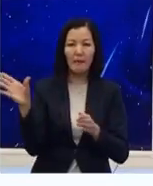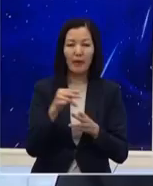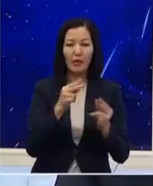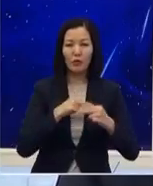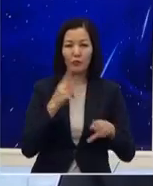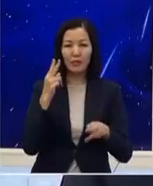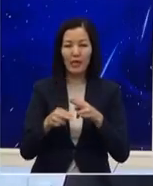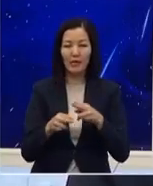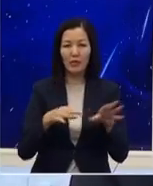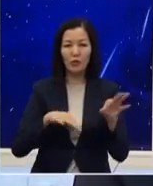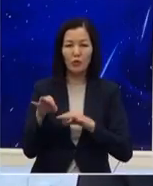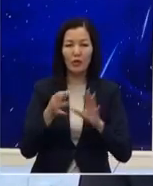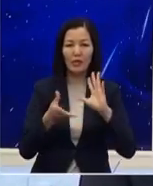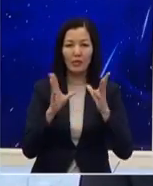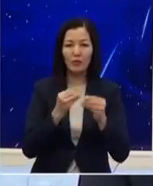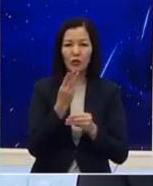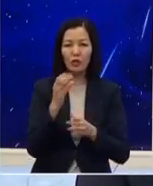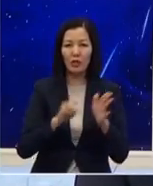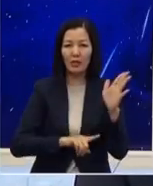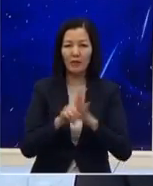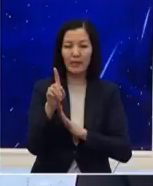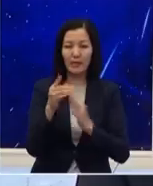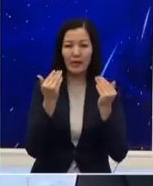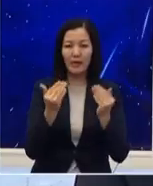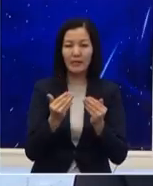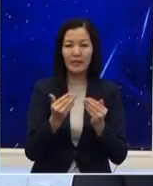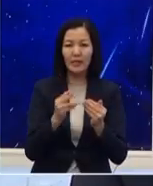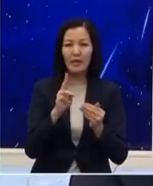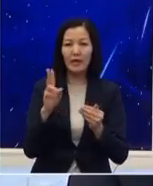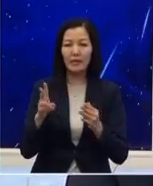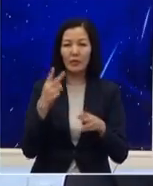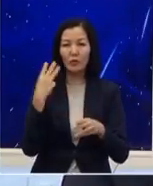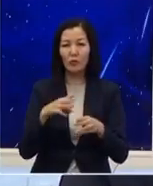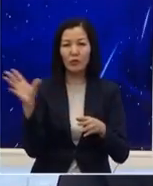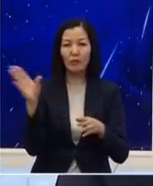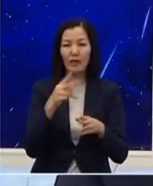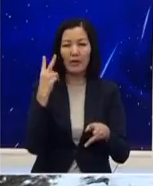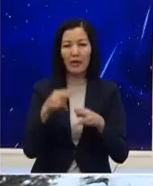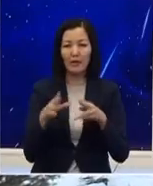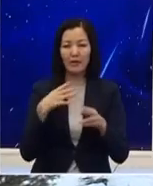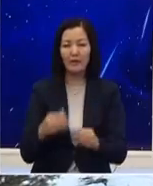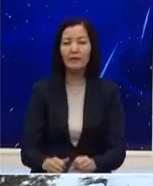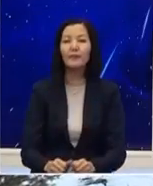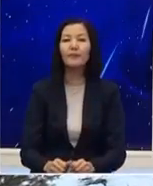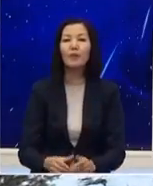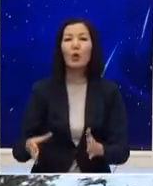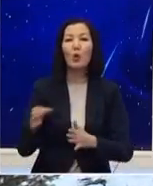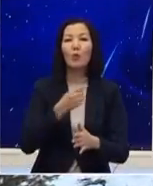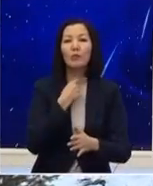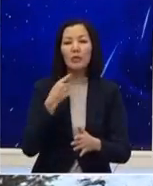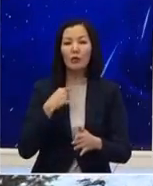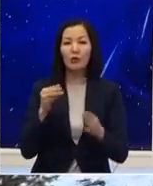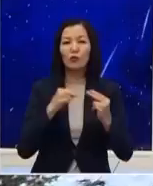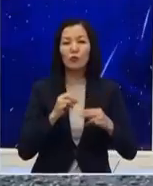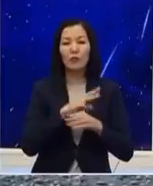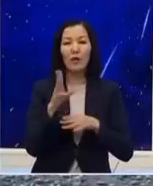бітті. Жол картасы бойынша шілде айында басталған, қазан айының 30-ында барлық жұмыстар аяқталды. Айта кетейік, облыс орталығында жұмыспен